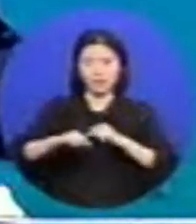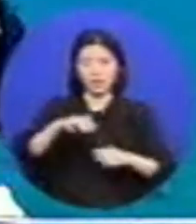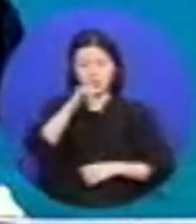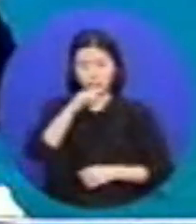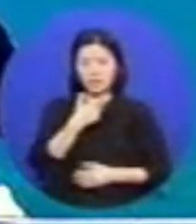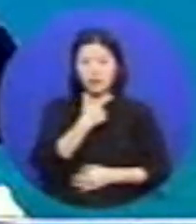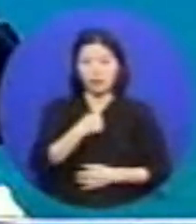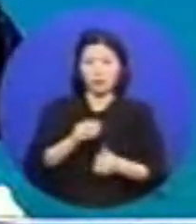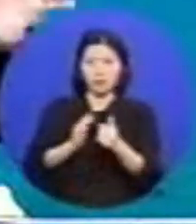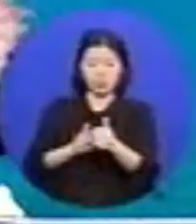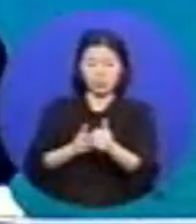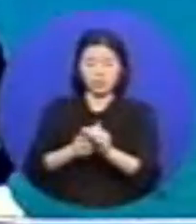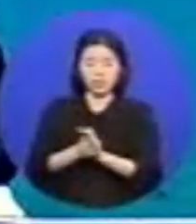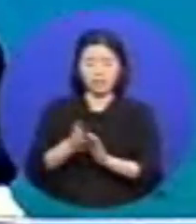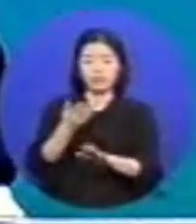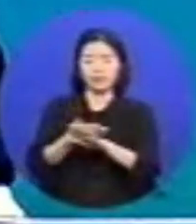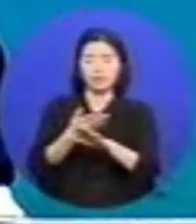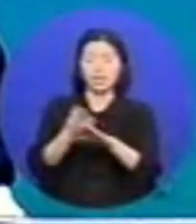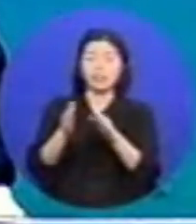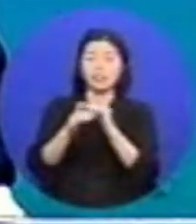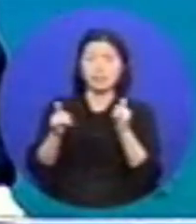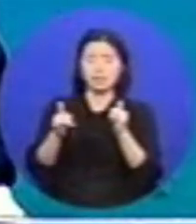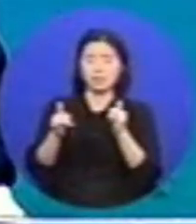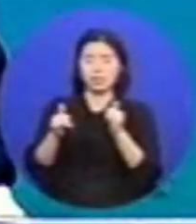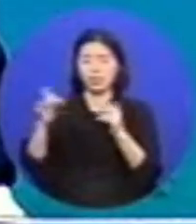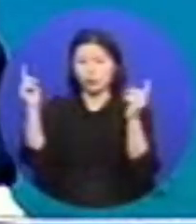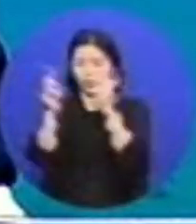다른 사람에게 마음을 고쳐달라고 하지 마세요.